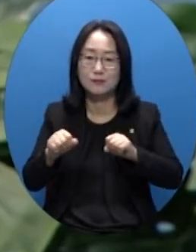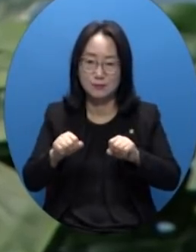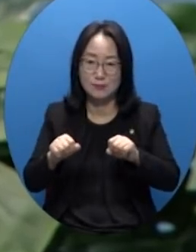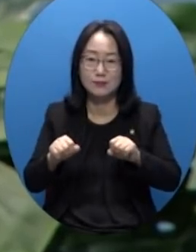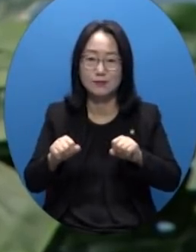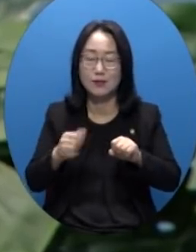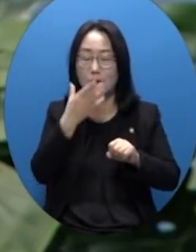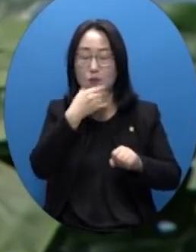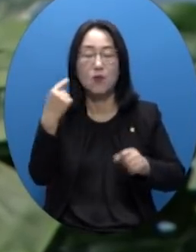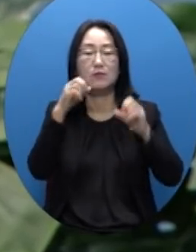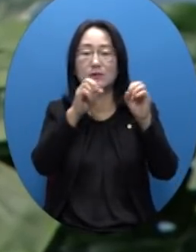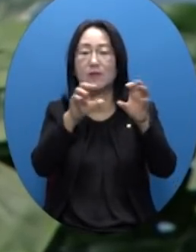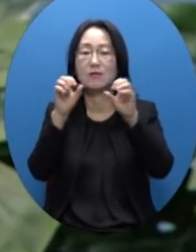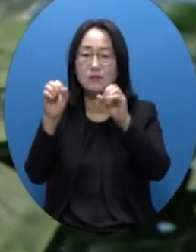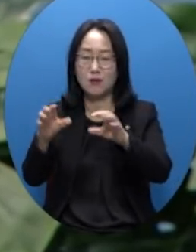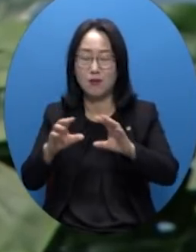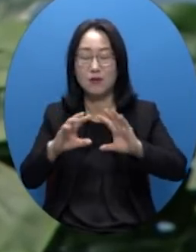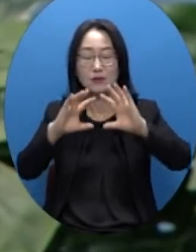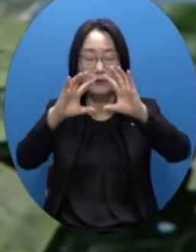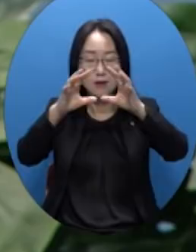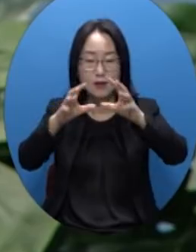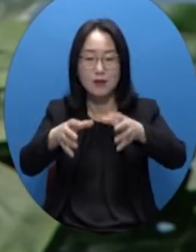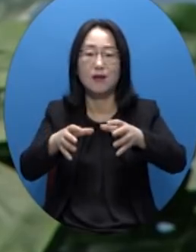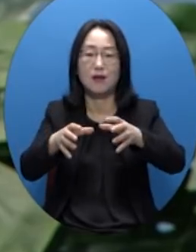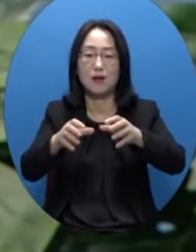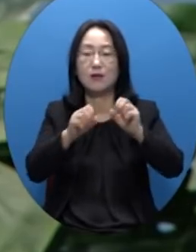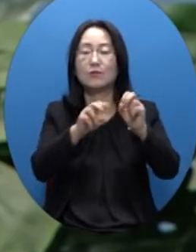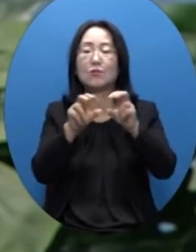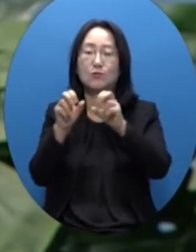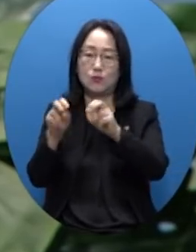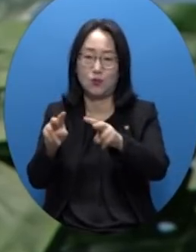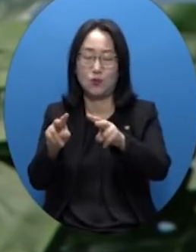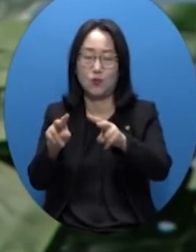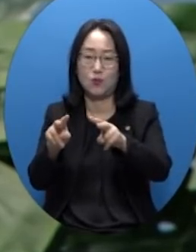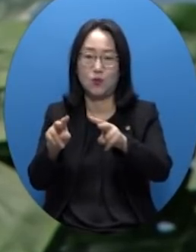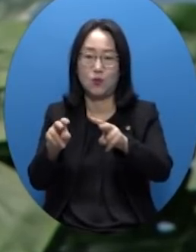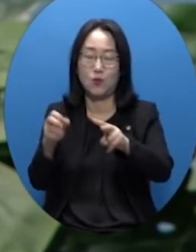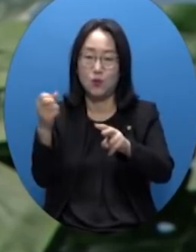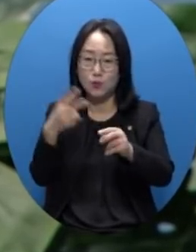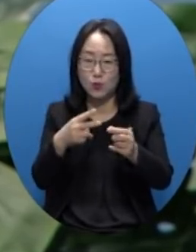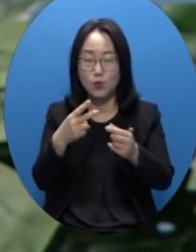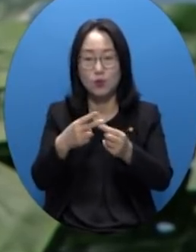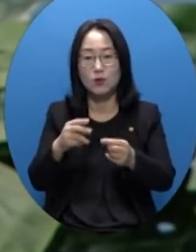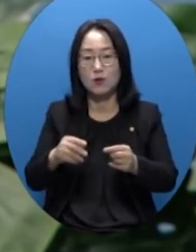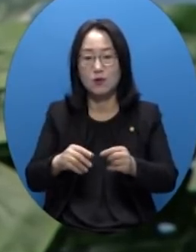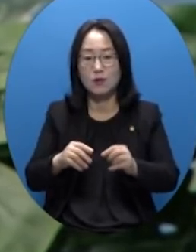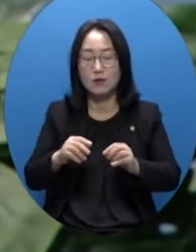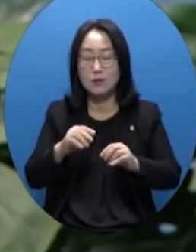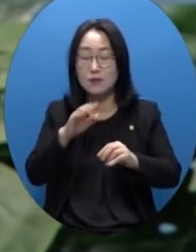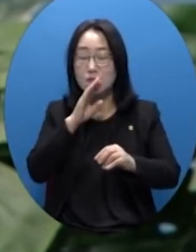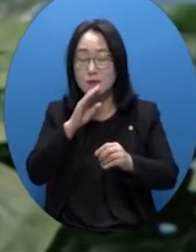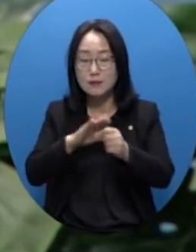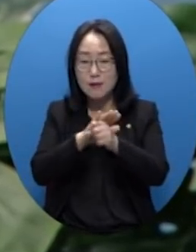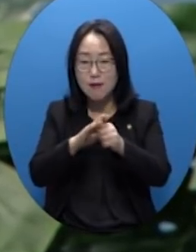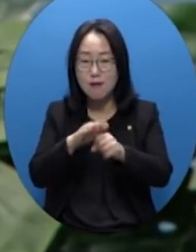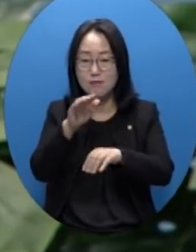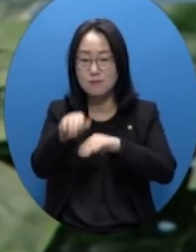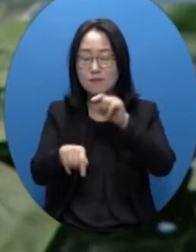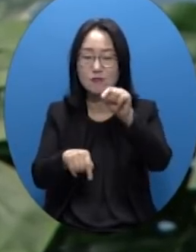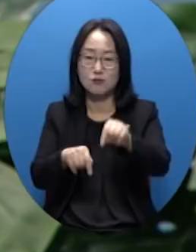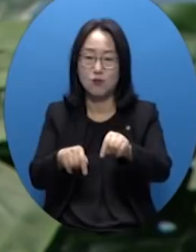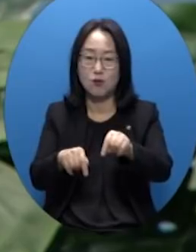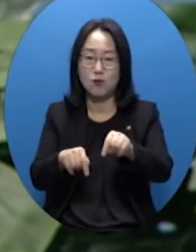5 골자는 세계 선교 사역과 소외된 일수 향한 사랑 실천 운동을 잘